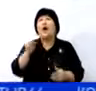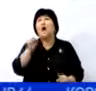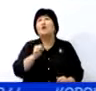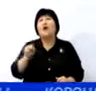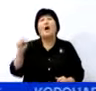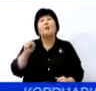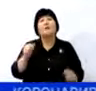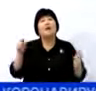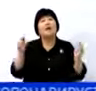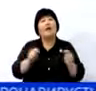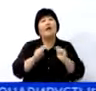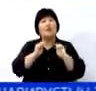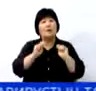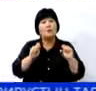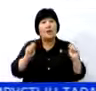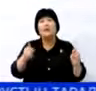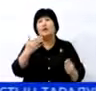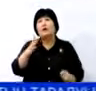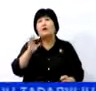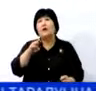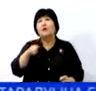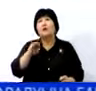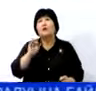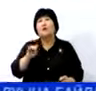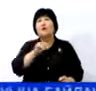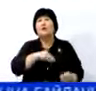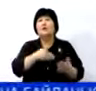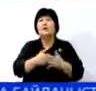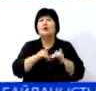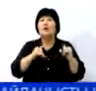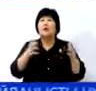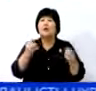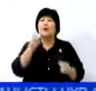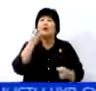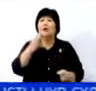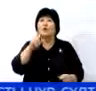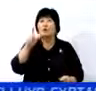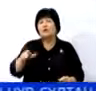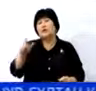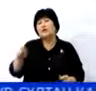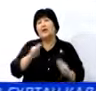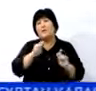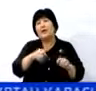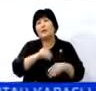Әбдіражан лайық деп танылды. Сондай-ақ волонтерлік қызметті дамытуға қосқан үлесі үшін тағы 3 белсенді марапатталды.